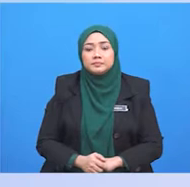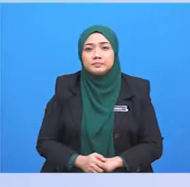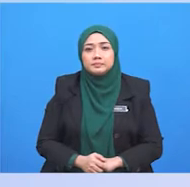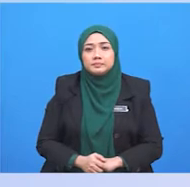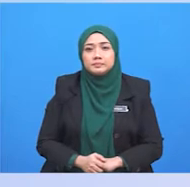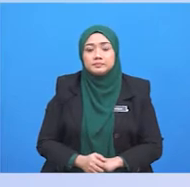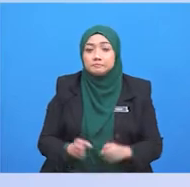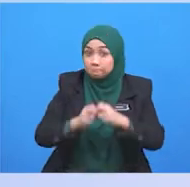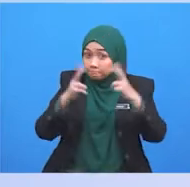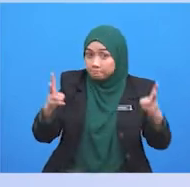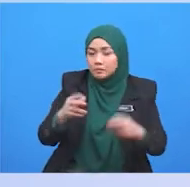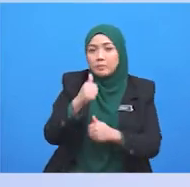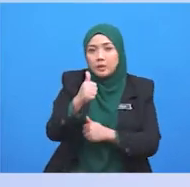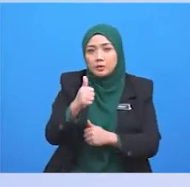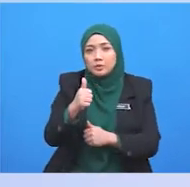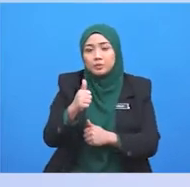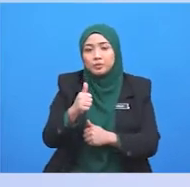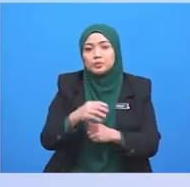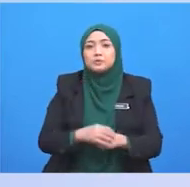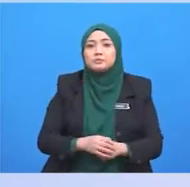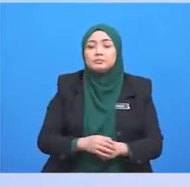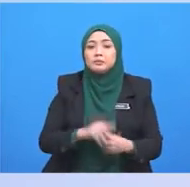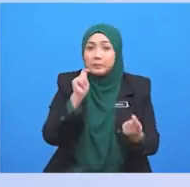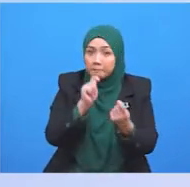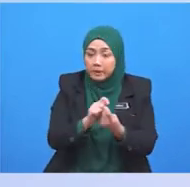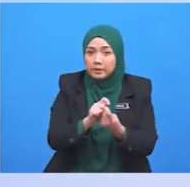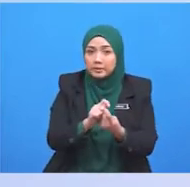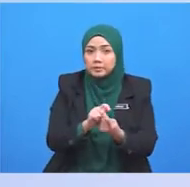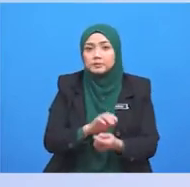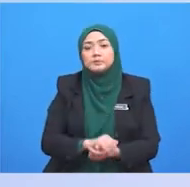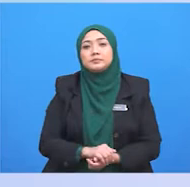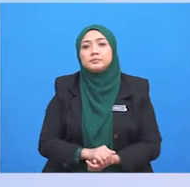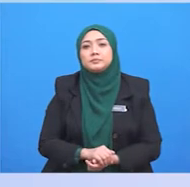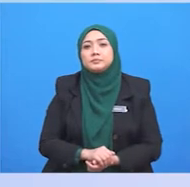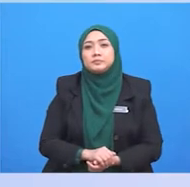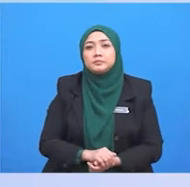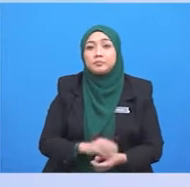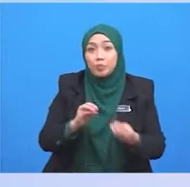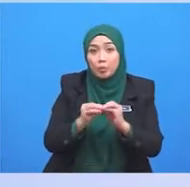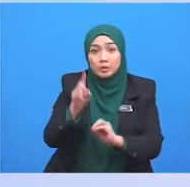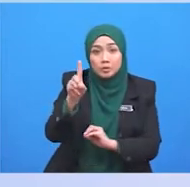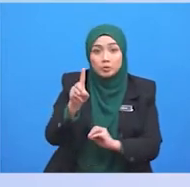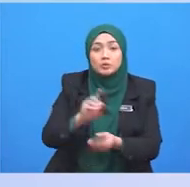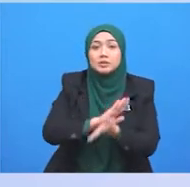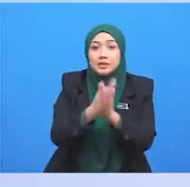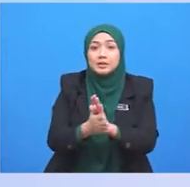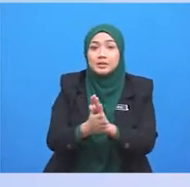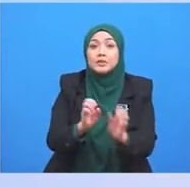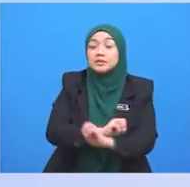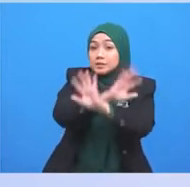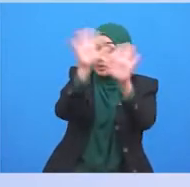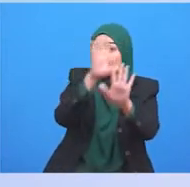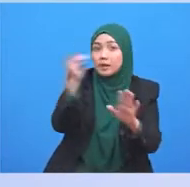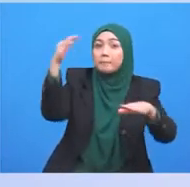Okey, sangat bagus pelajar-pelajar, tepat sekali. Jawapan kesan putaran bumi ialah pertama, kejadian siang dan